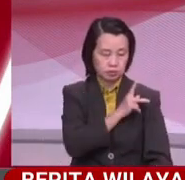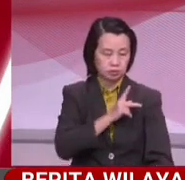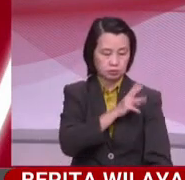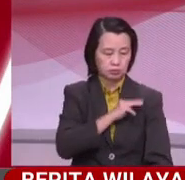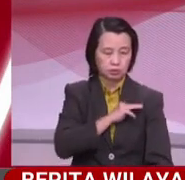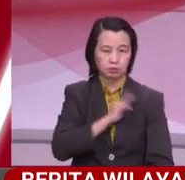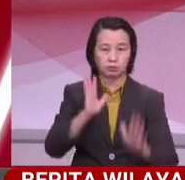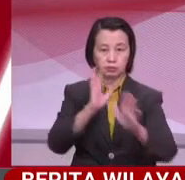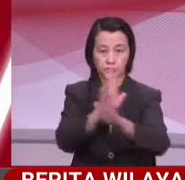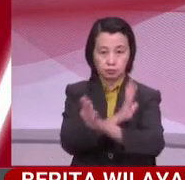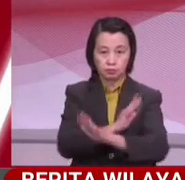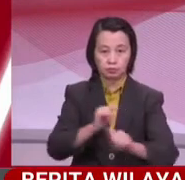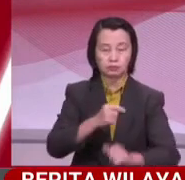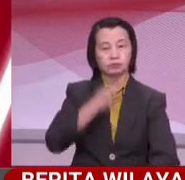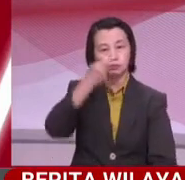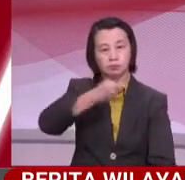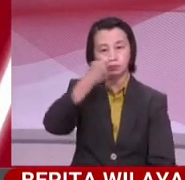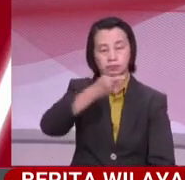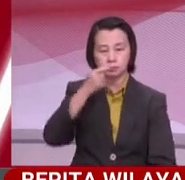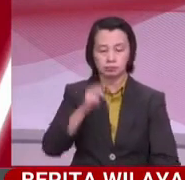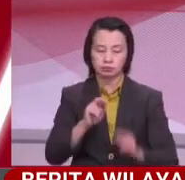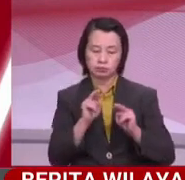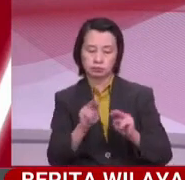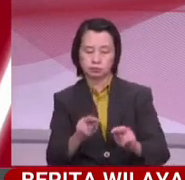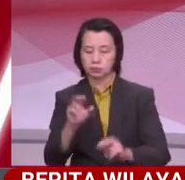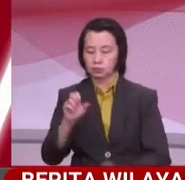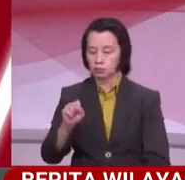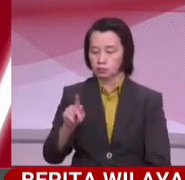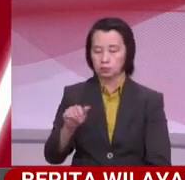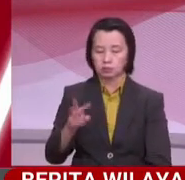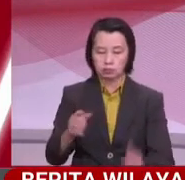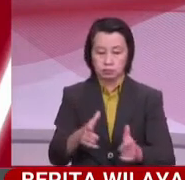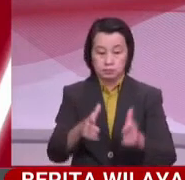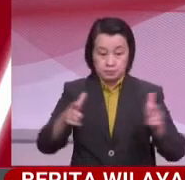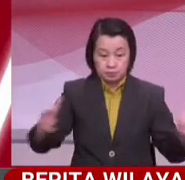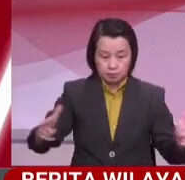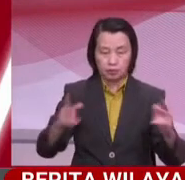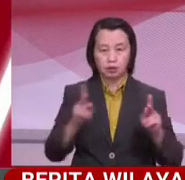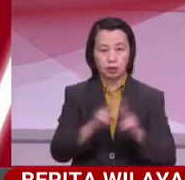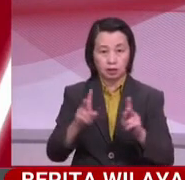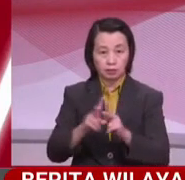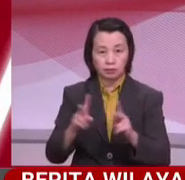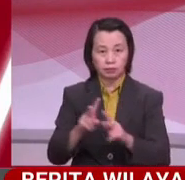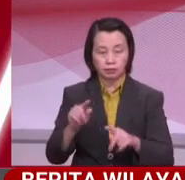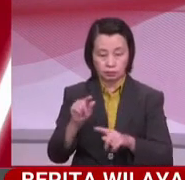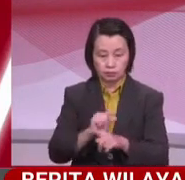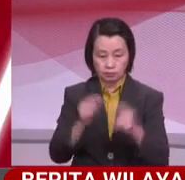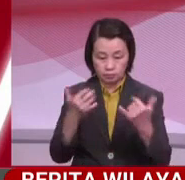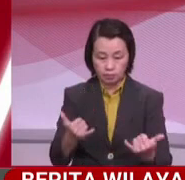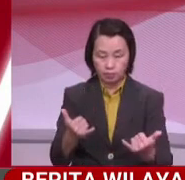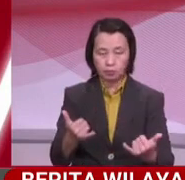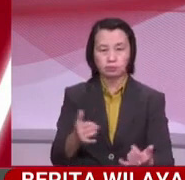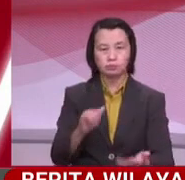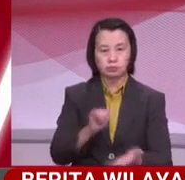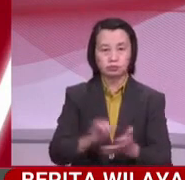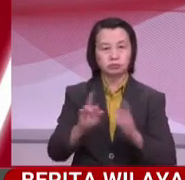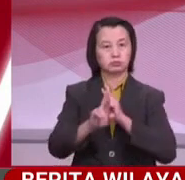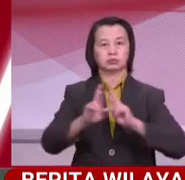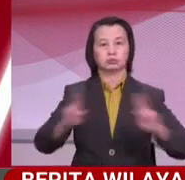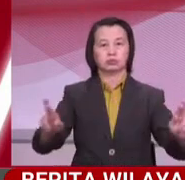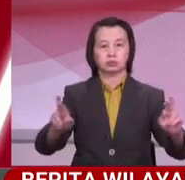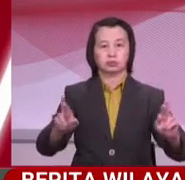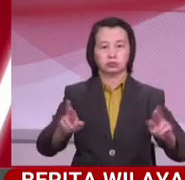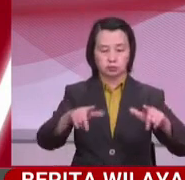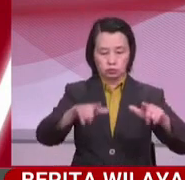Predator fatin-dia Bang Johari itu looping berkata melihat kepada skim pembesaran kampung yang digunakan ketika Ini ya Bukan hanya menyediakan